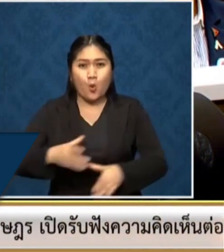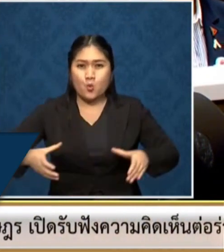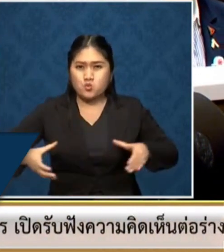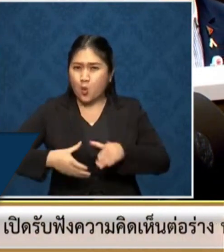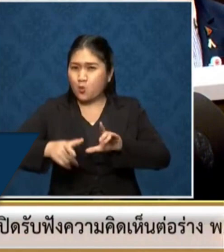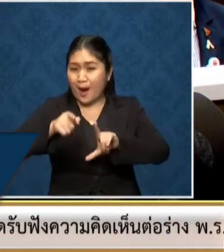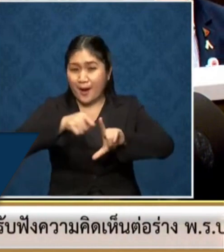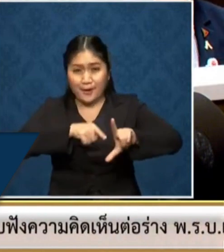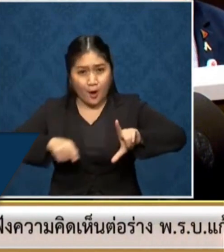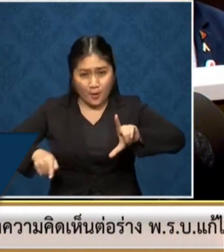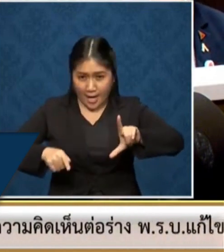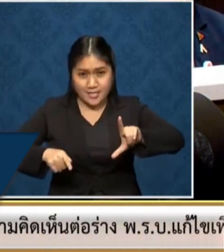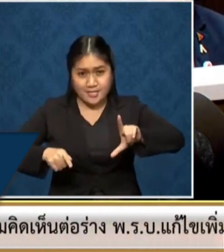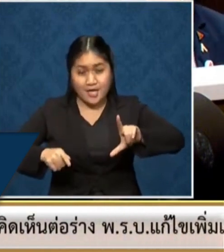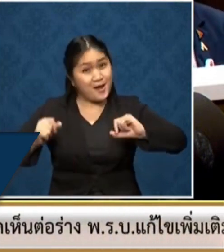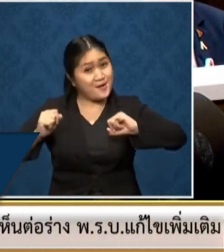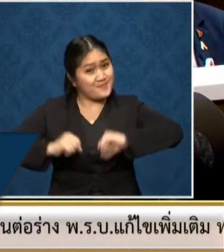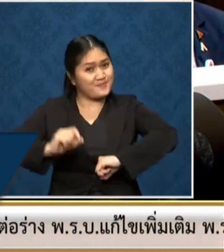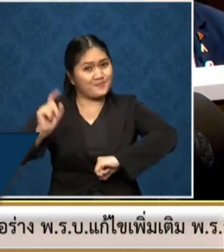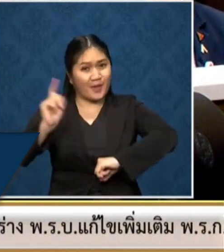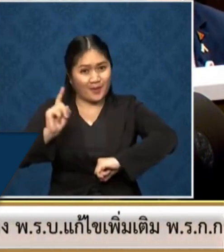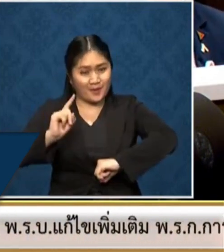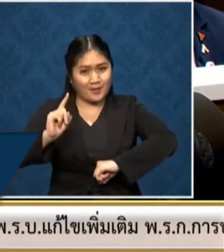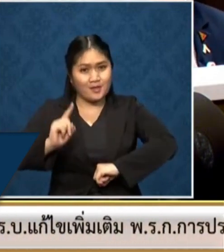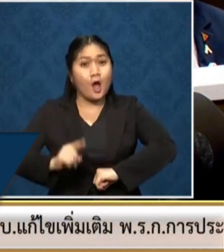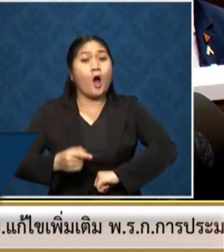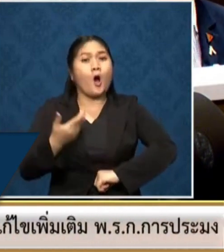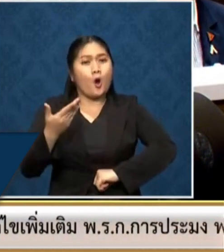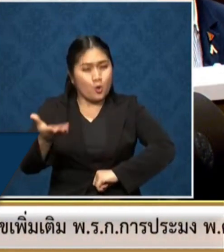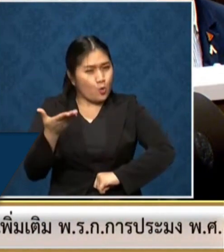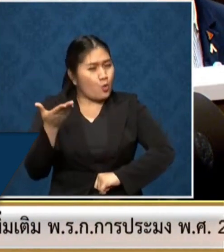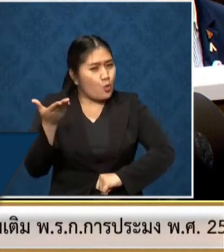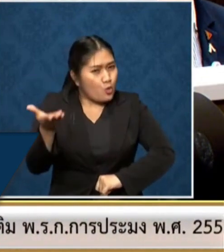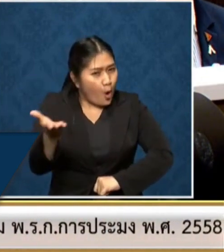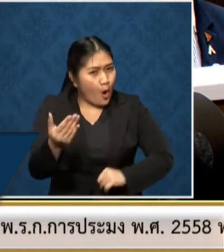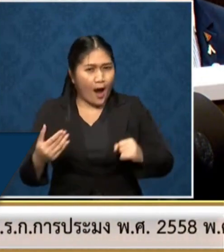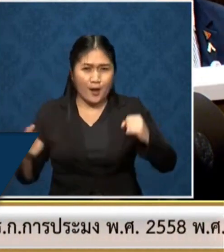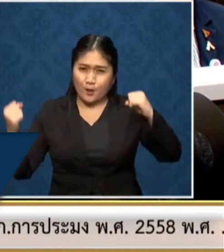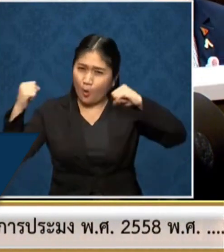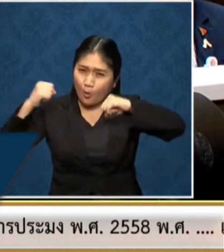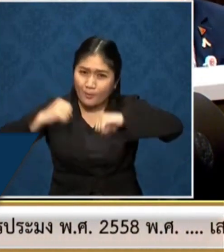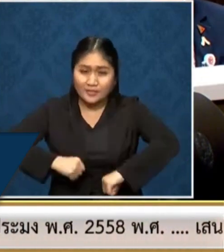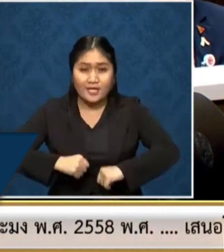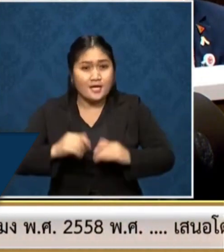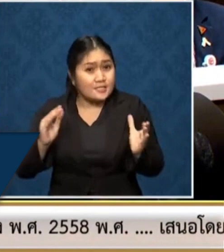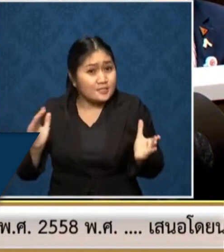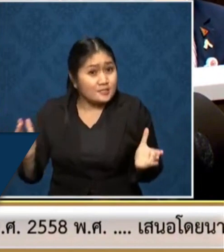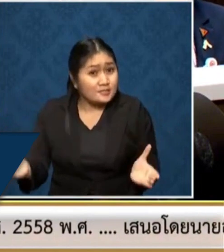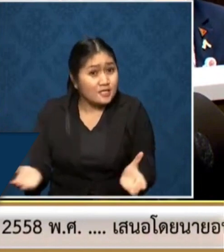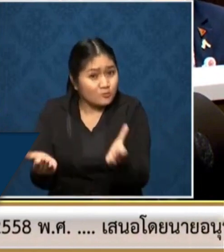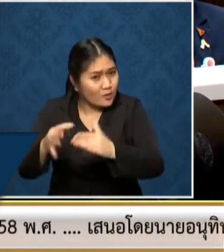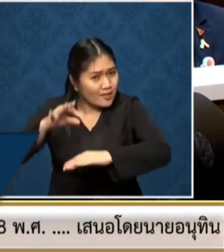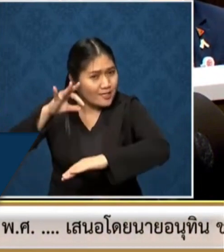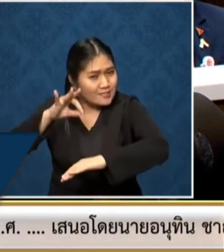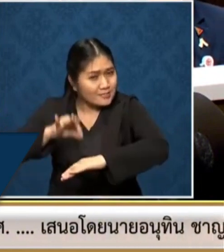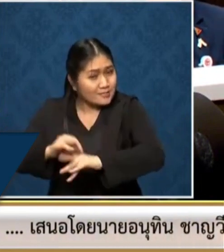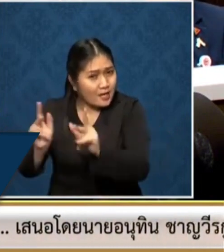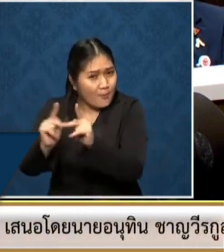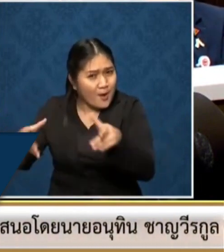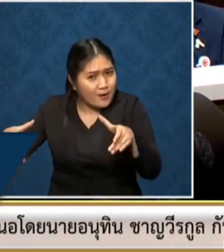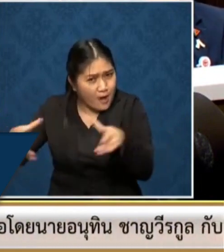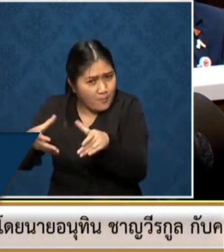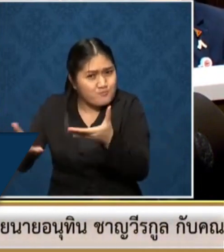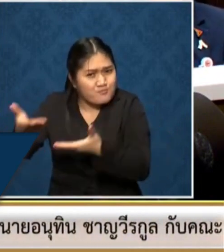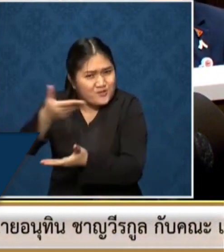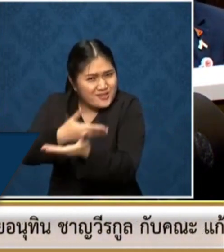เก้าใกลายขอยืนยันให้สภายแ่นี้โรงมติสนับสนุนการจัตั้งณะกรรธิการวิศามันิจกณาแนวท